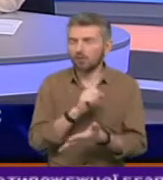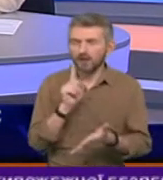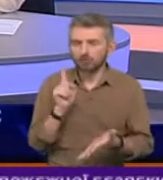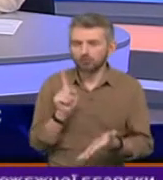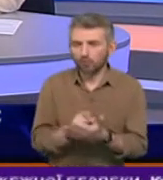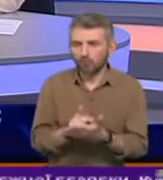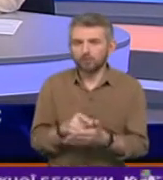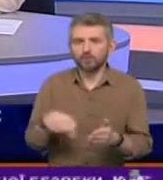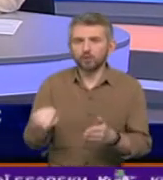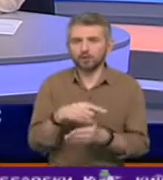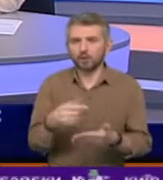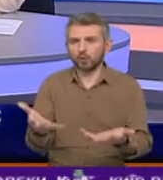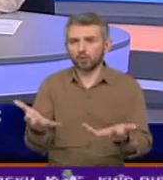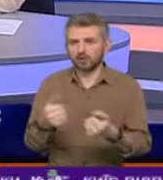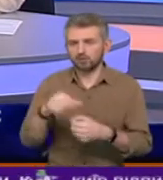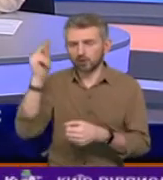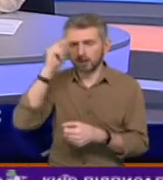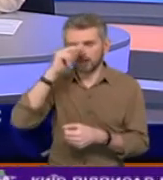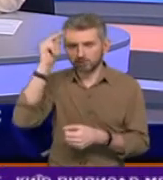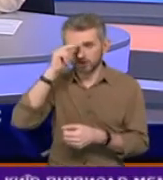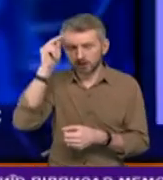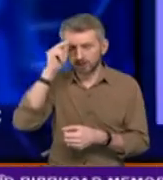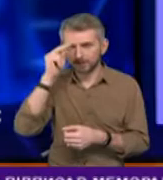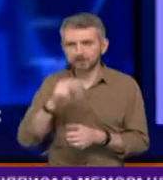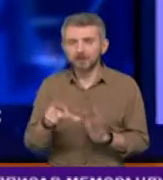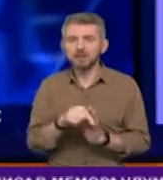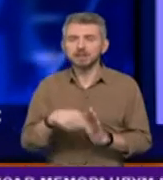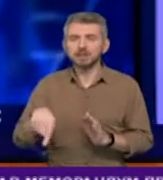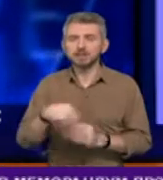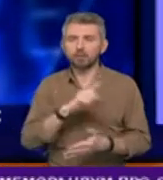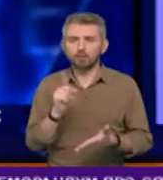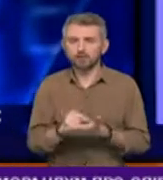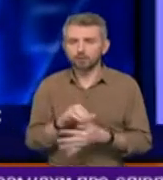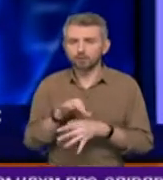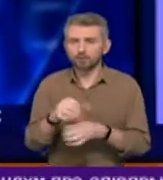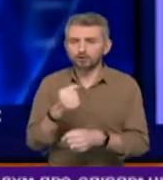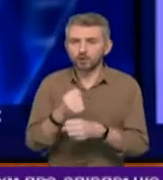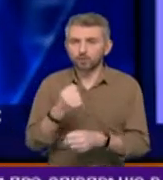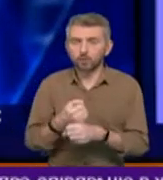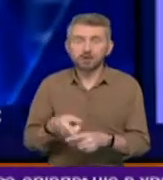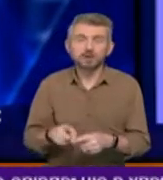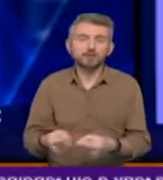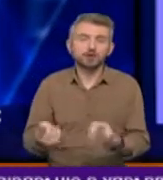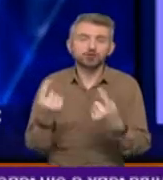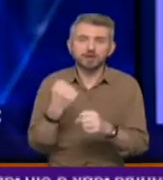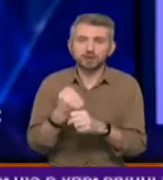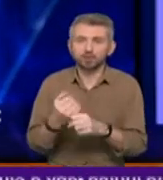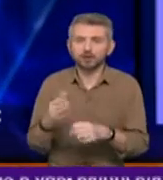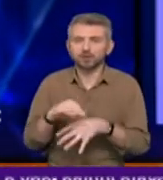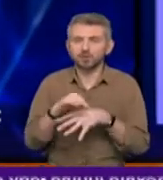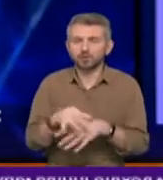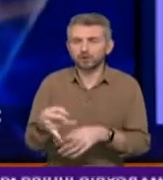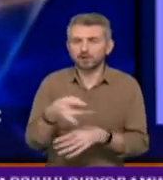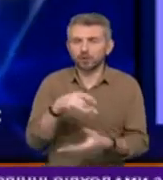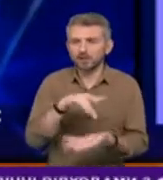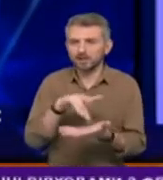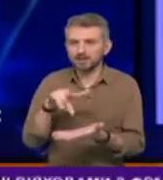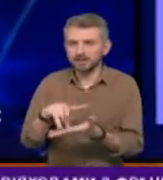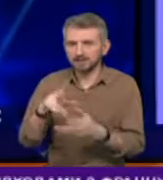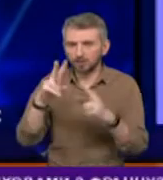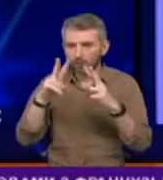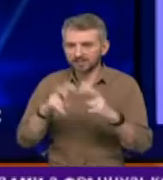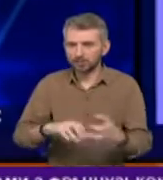документах написано, що навіть якщо людина з собою флешку пронесе, то це вже підстава для вилучення. Такі ж треба десь встромити цю справді, флешку. Що